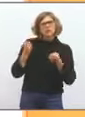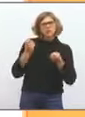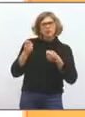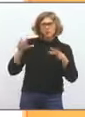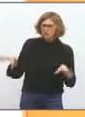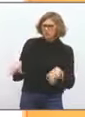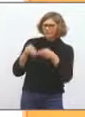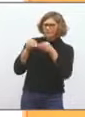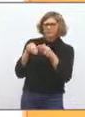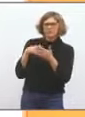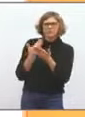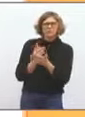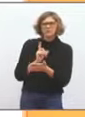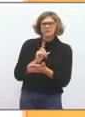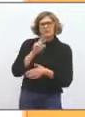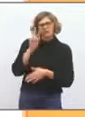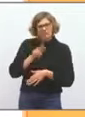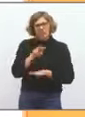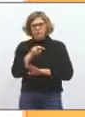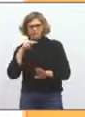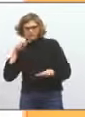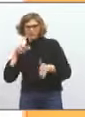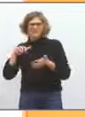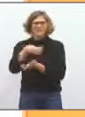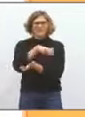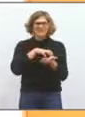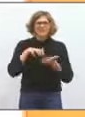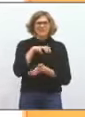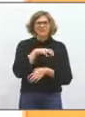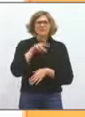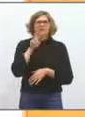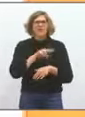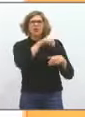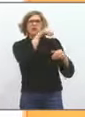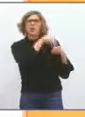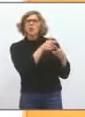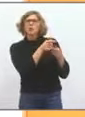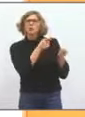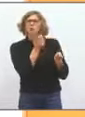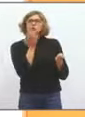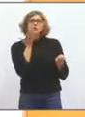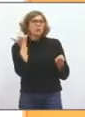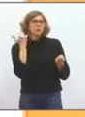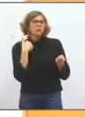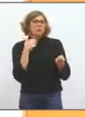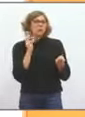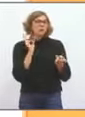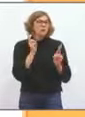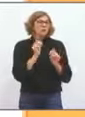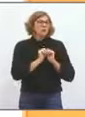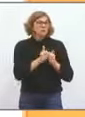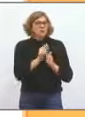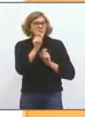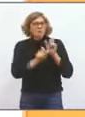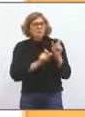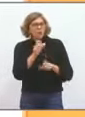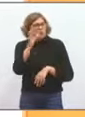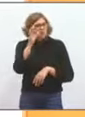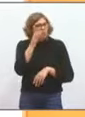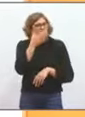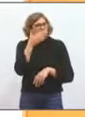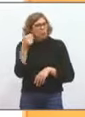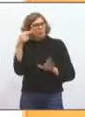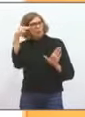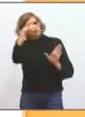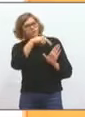est plus là. Il y a une vraie crise à ce sujet. Alors, y a peut-être, je ne connais pas la gouvernance, je me remets à des gens qui la connaissent mieux que moi comme Pierre Bonal, etc., la